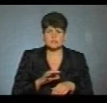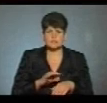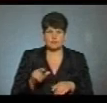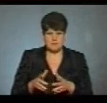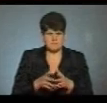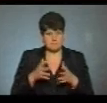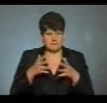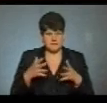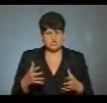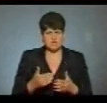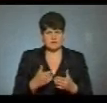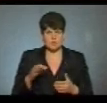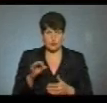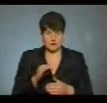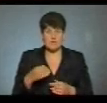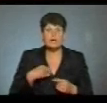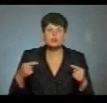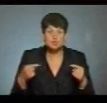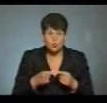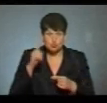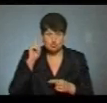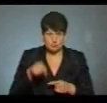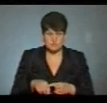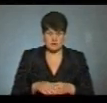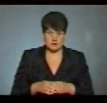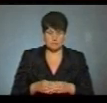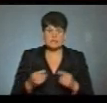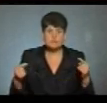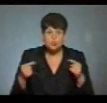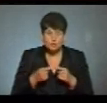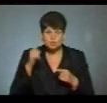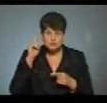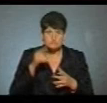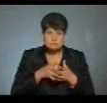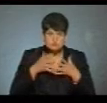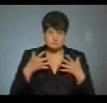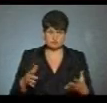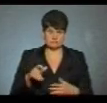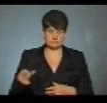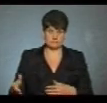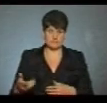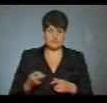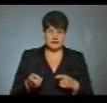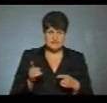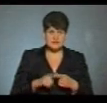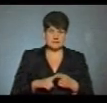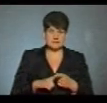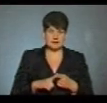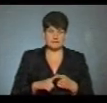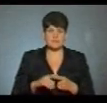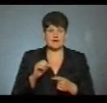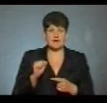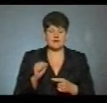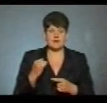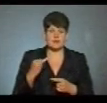набагато більша від офіційної статистики? Я це точно знаю. Я не допускаю, я це точно знаю. Це так званий феномен айсберга